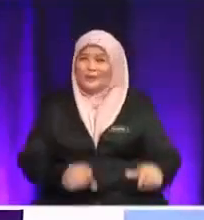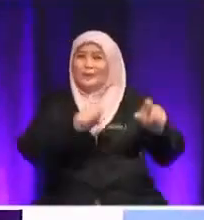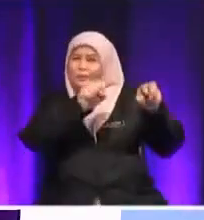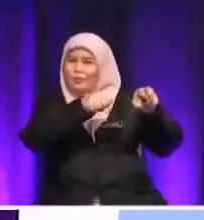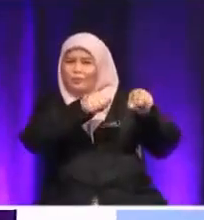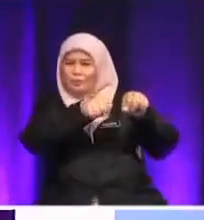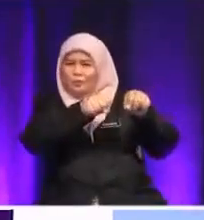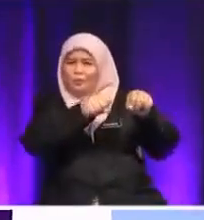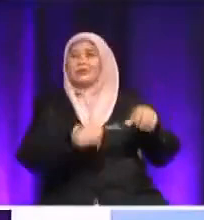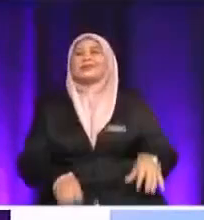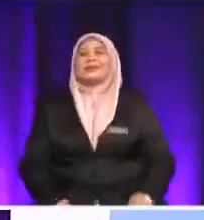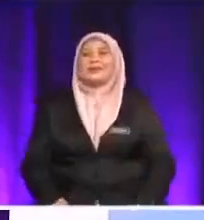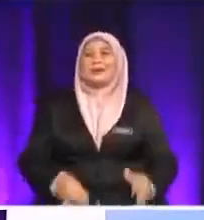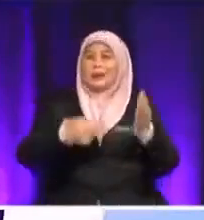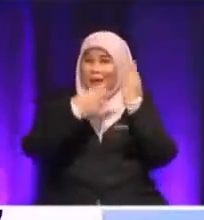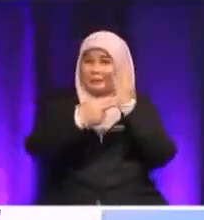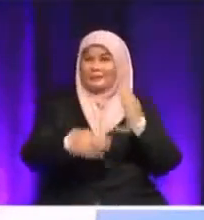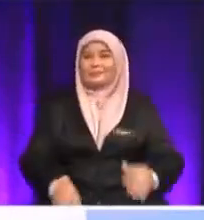Okay. Tahniah. Good off saja Ustaz. Eh?